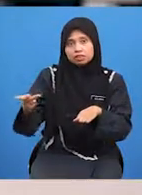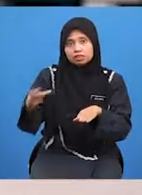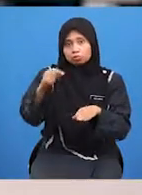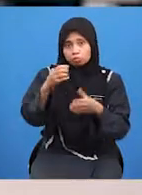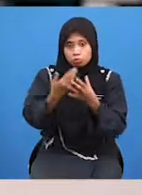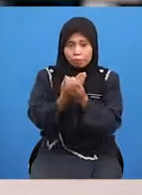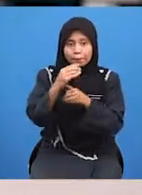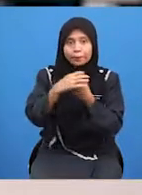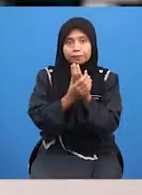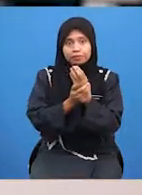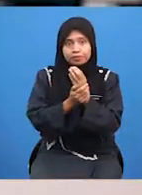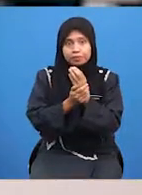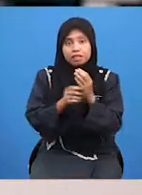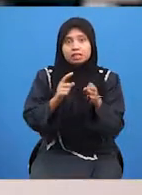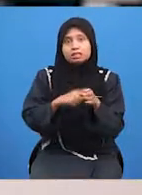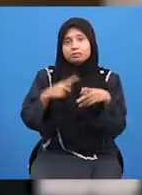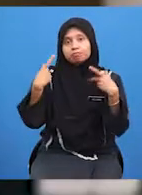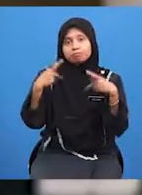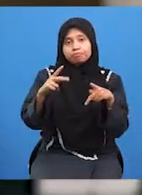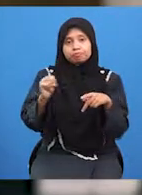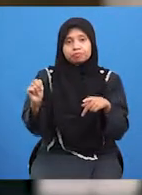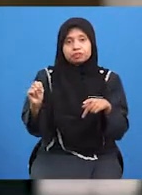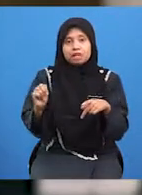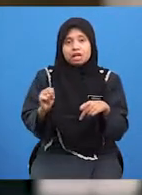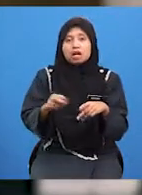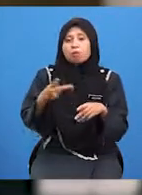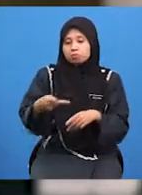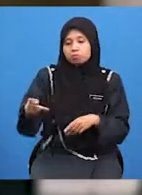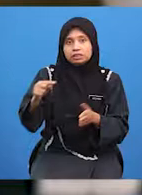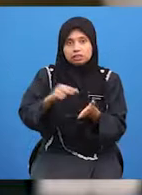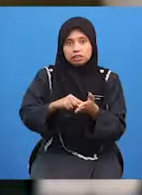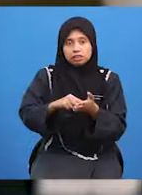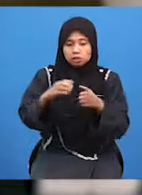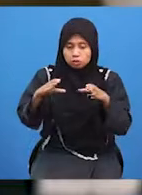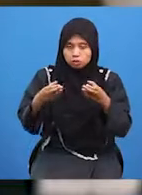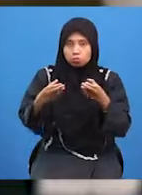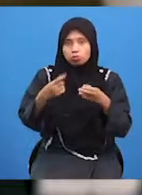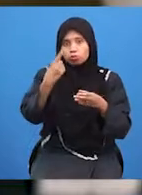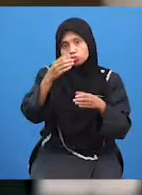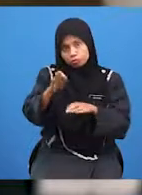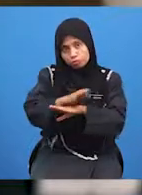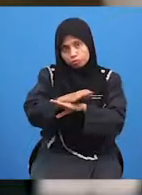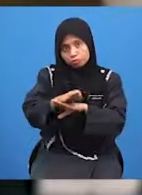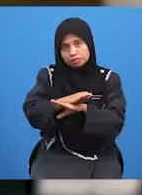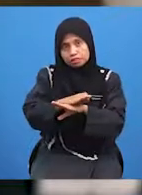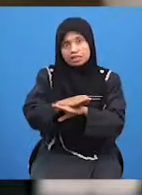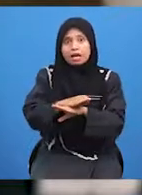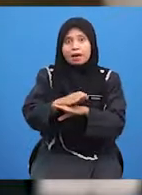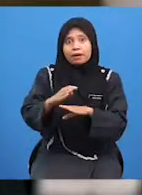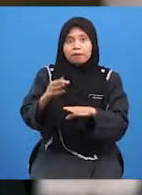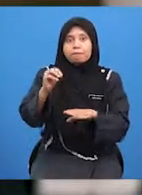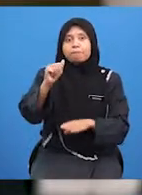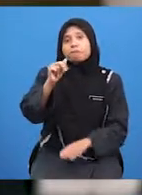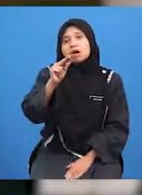tangan yang terdapat di pasaran. Produk ini juga direka untuk berfungsi secara manual